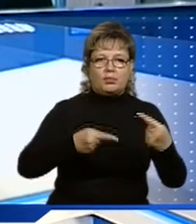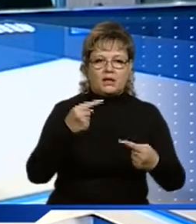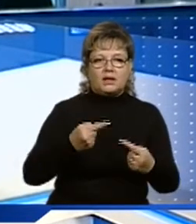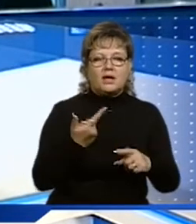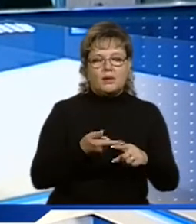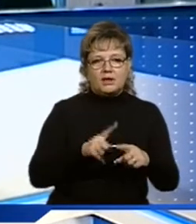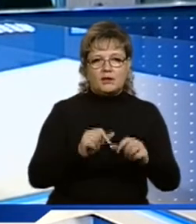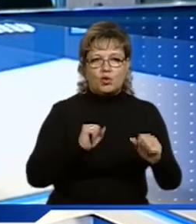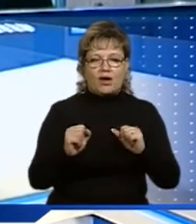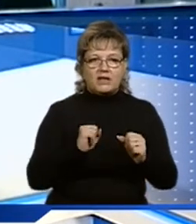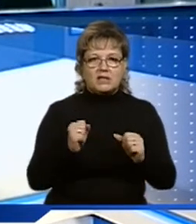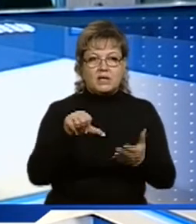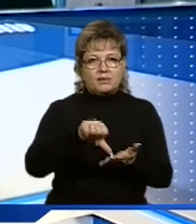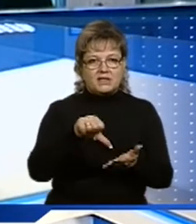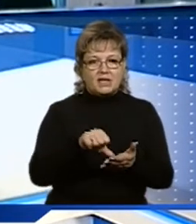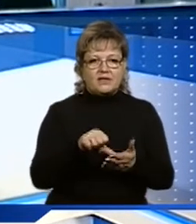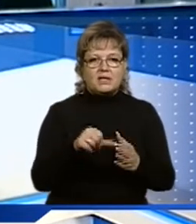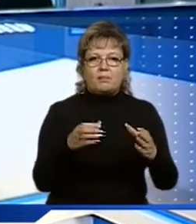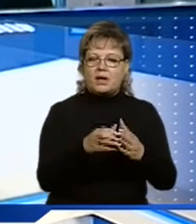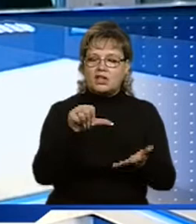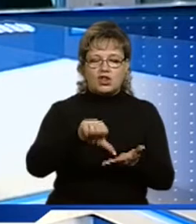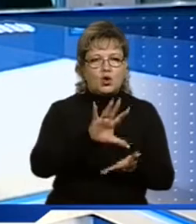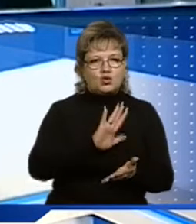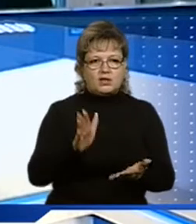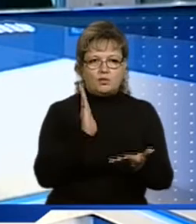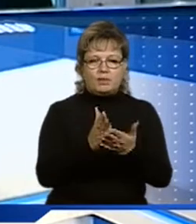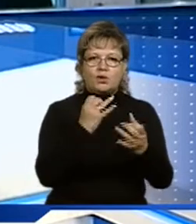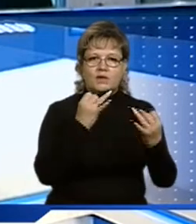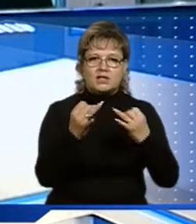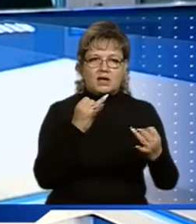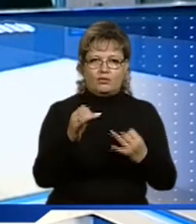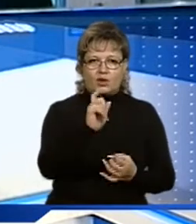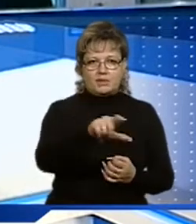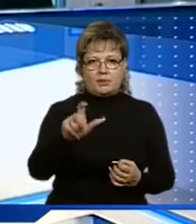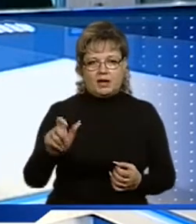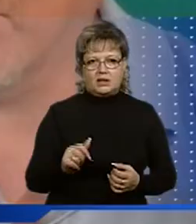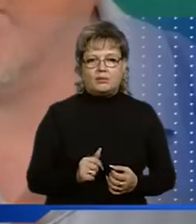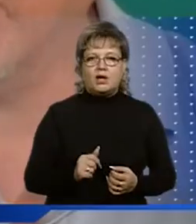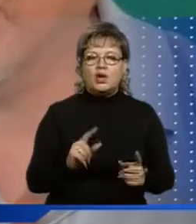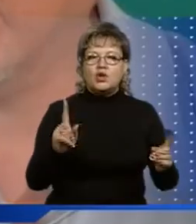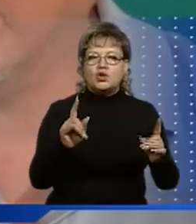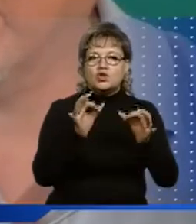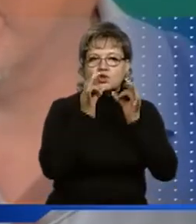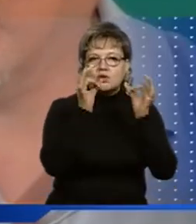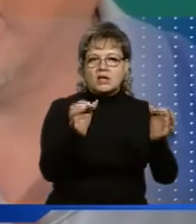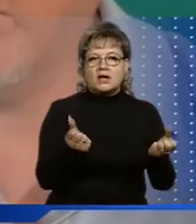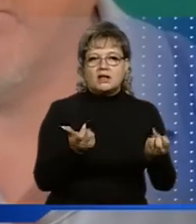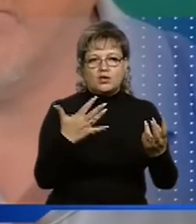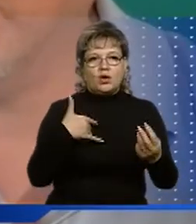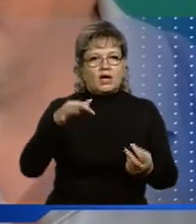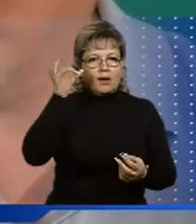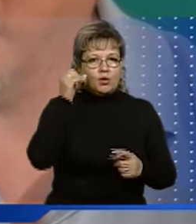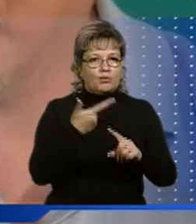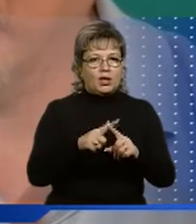дебатах. Обычно руководитель или представитель правящей партии не участвуют в прямом разговоре с оппонентами. Ростовской области, насколько я помню,